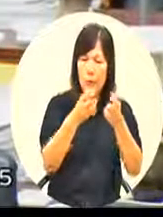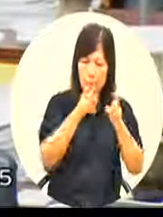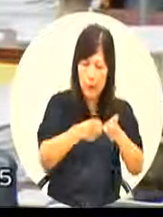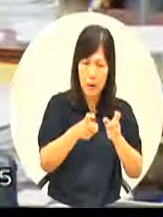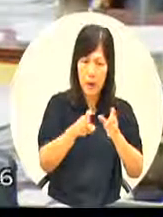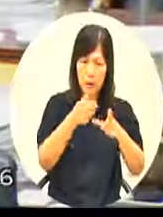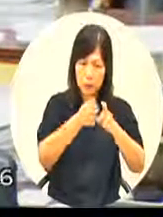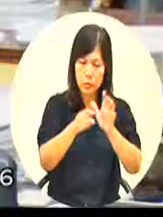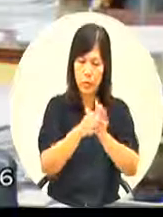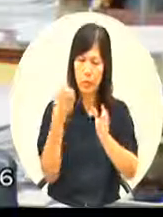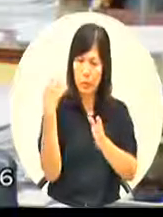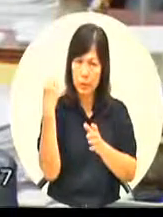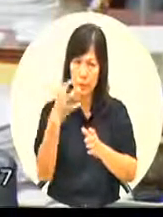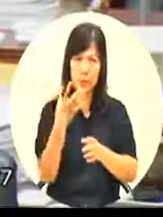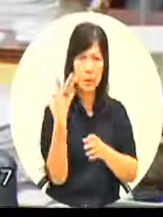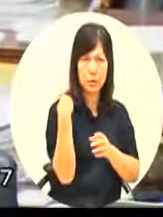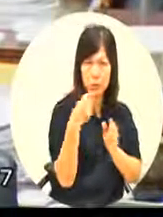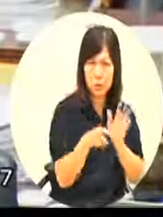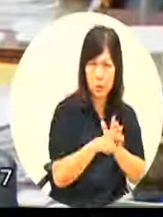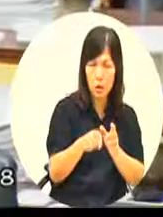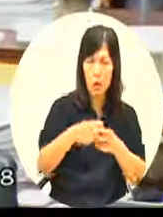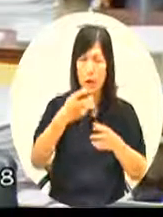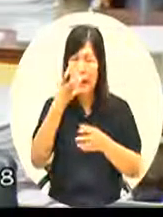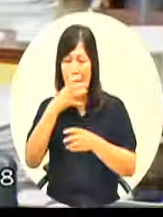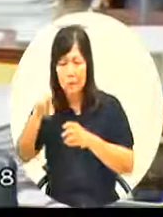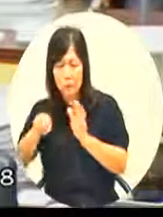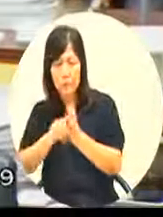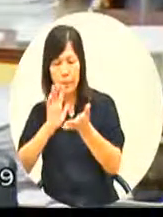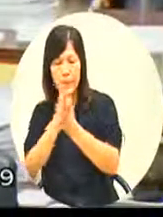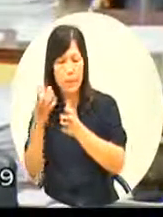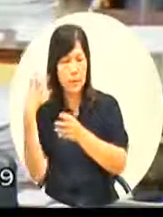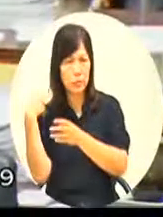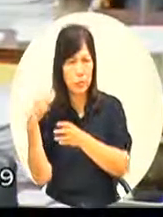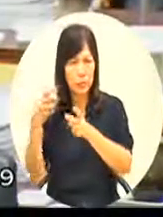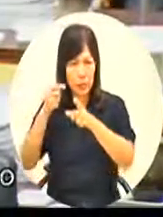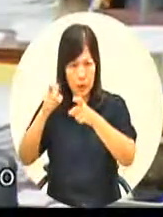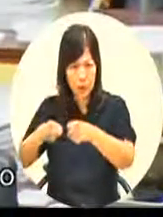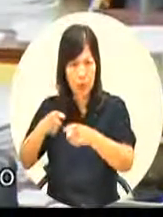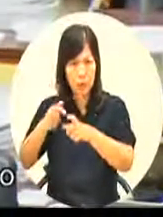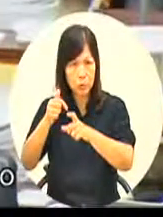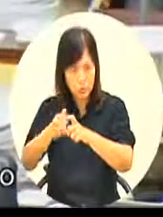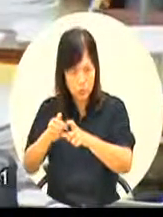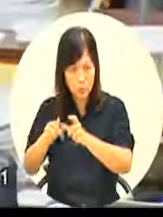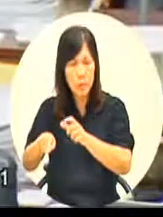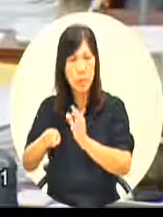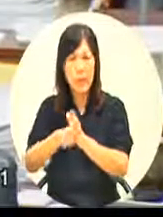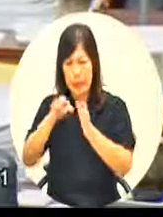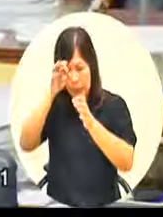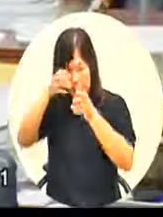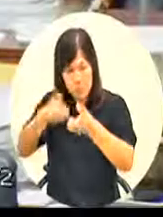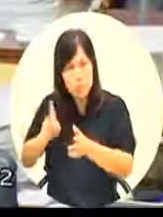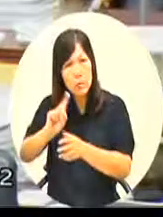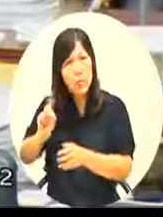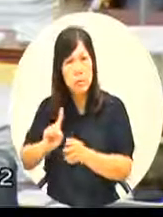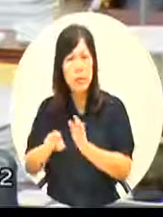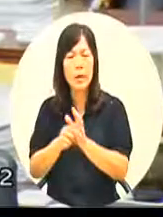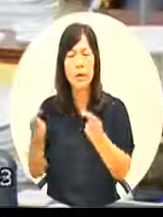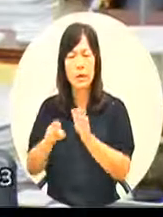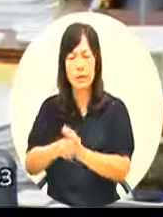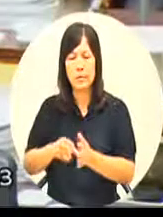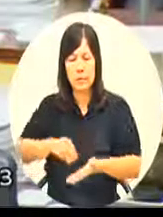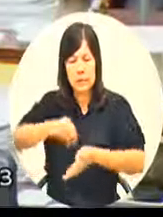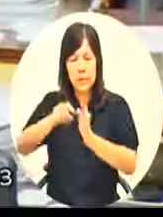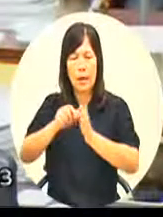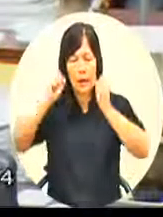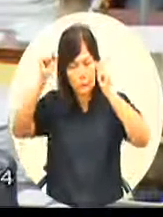那盐埕这一带就是划为所谓的旧港区。旧港区所重视的，就是包括我们提到的运